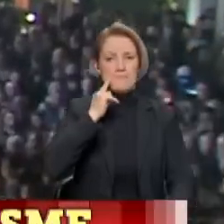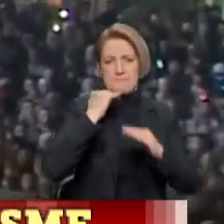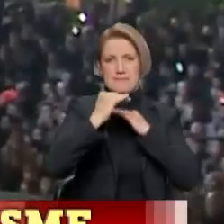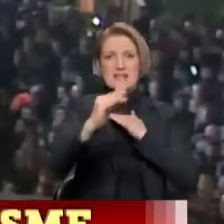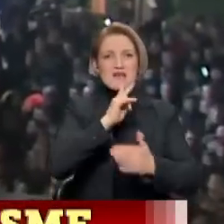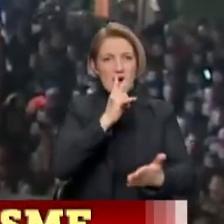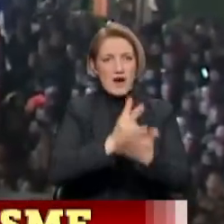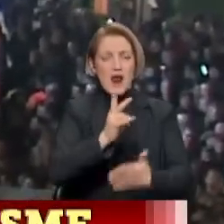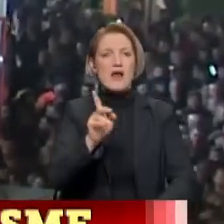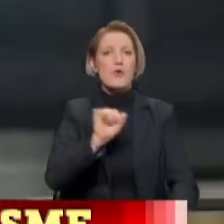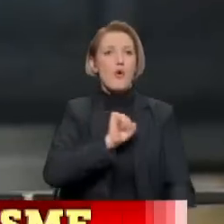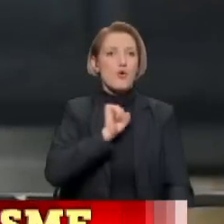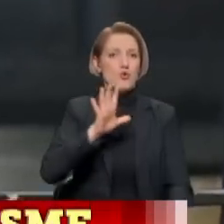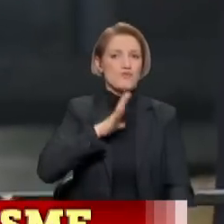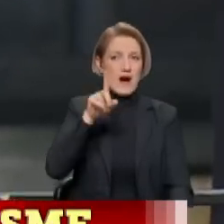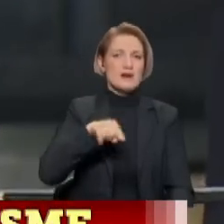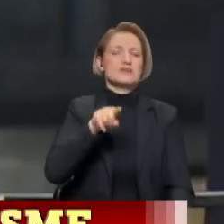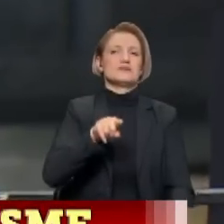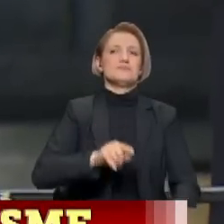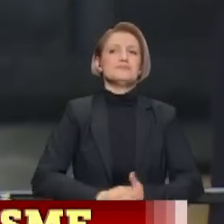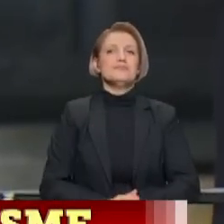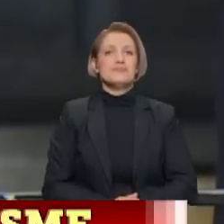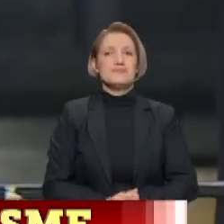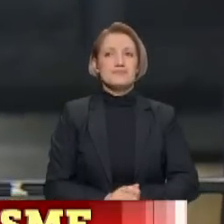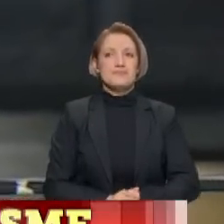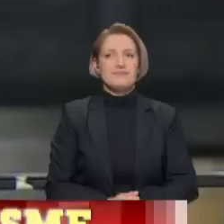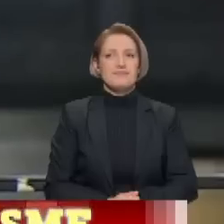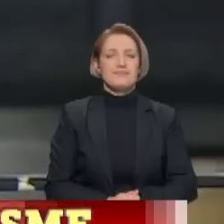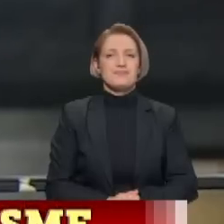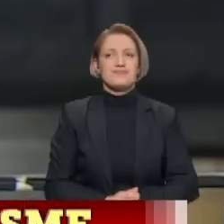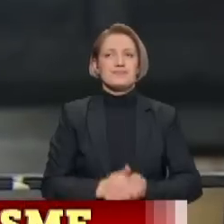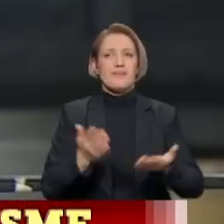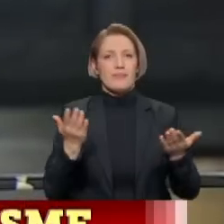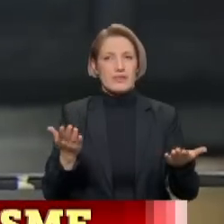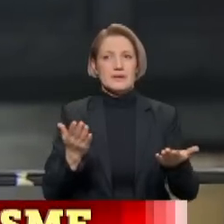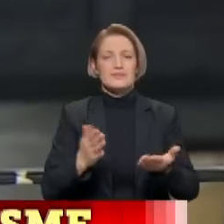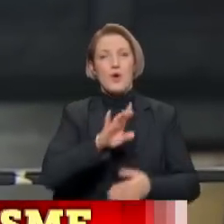Millet iradesine duyulan korku var. Evet,